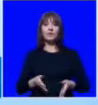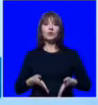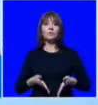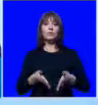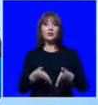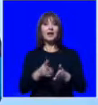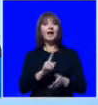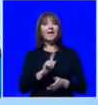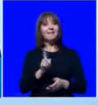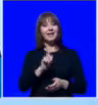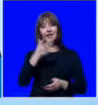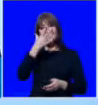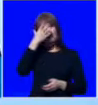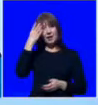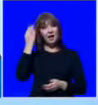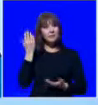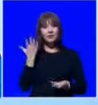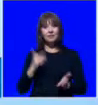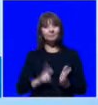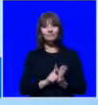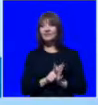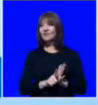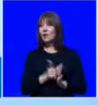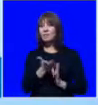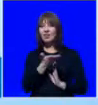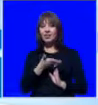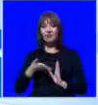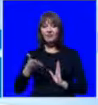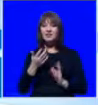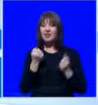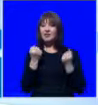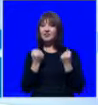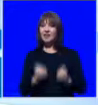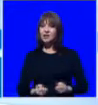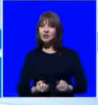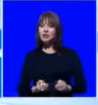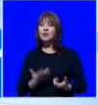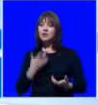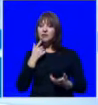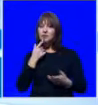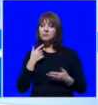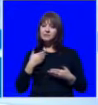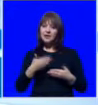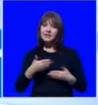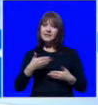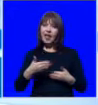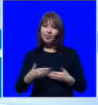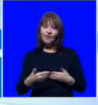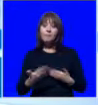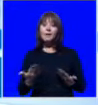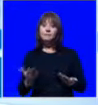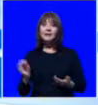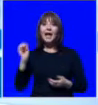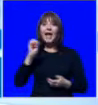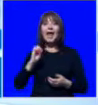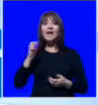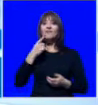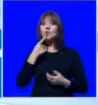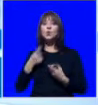трябва да забравяме, че времената са тежки. И че следваме пътеводната светлина еврозона. И там